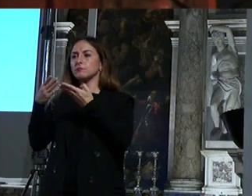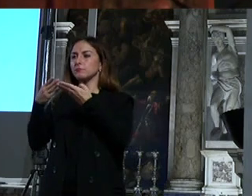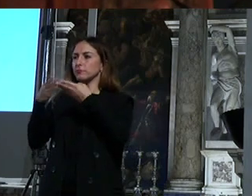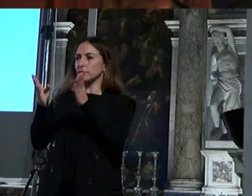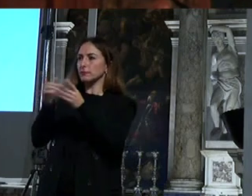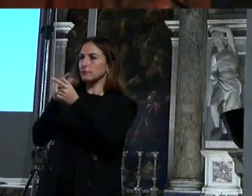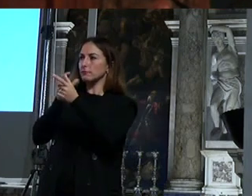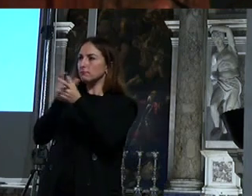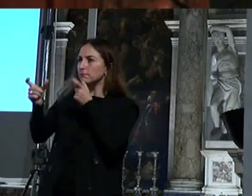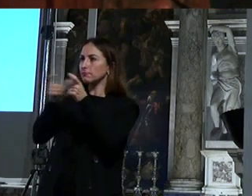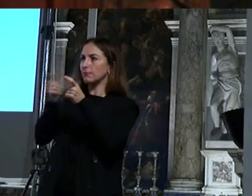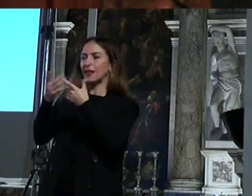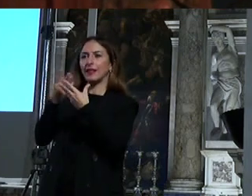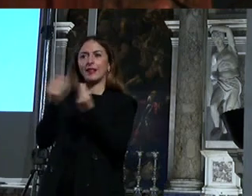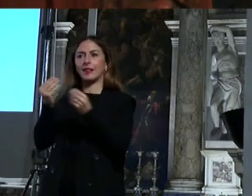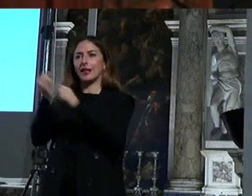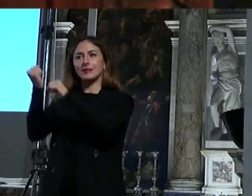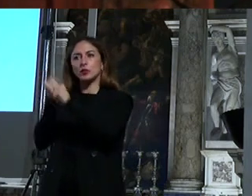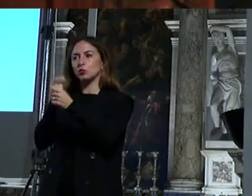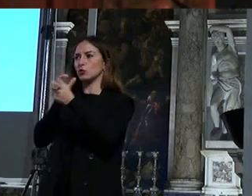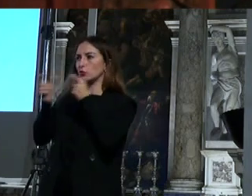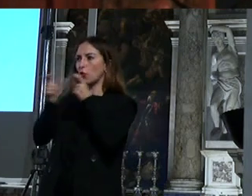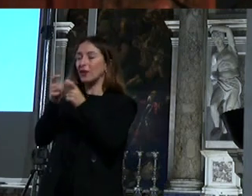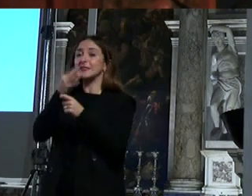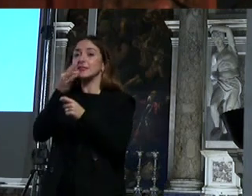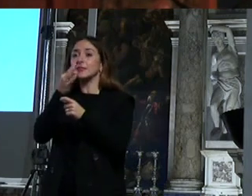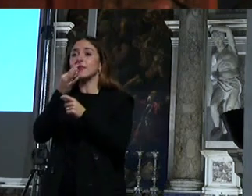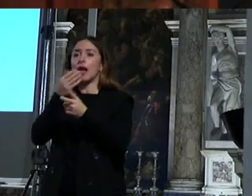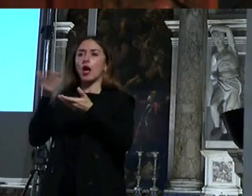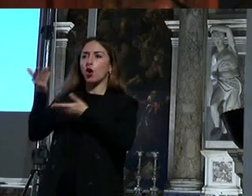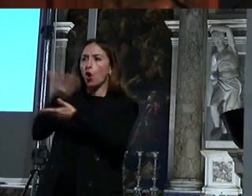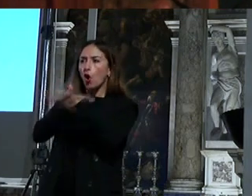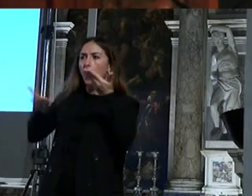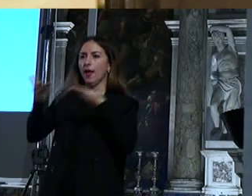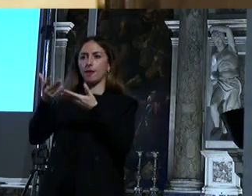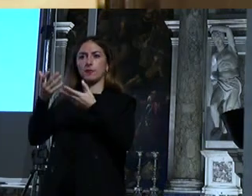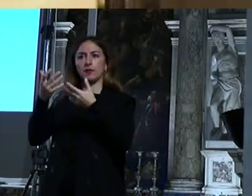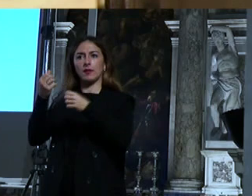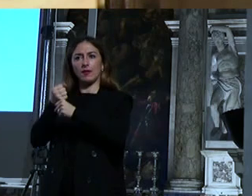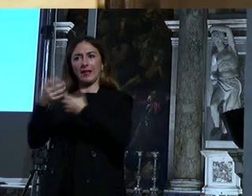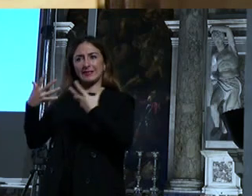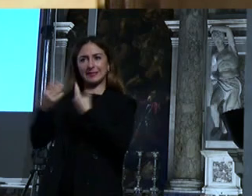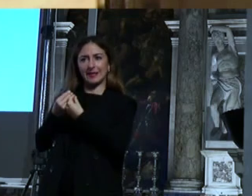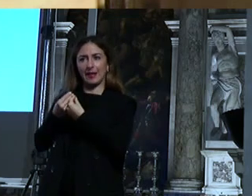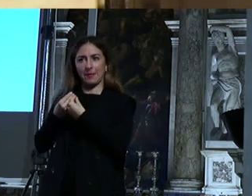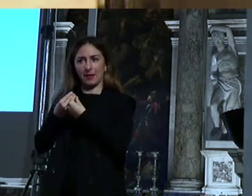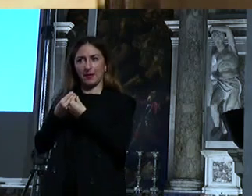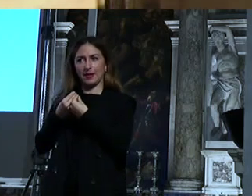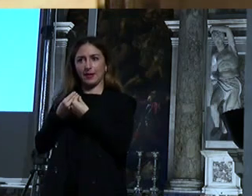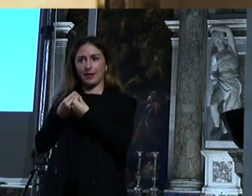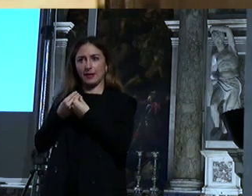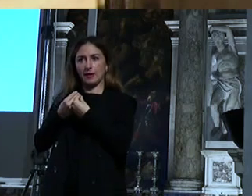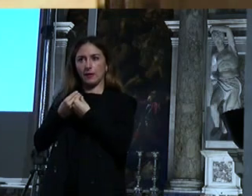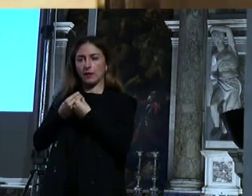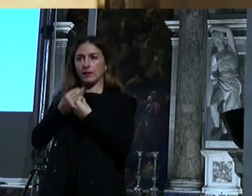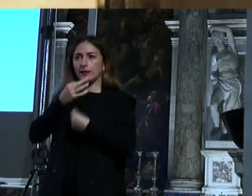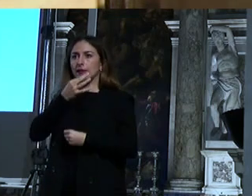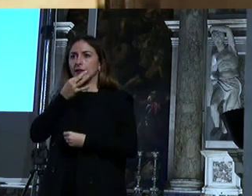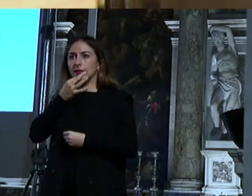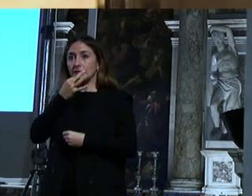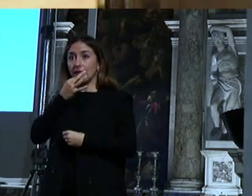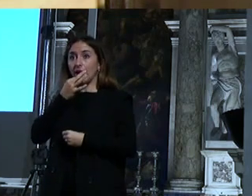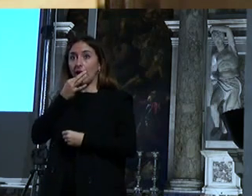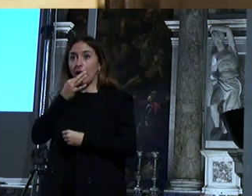istituzioni. E questo cosa vuol dire? Vuol dire lavorare insieme, vuol dire far sì che di